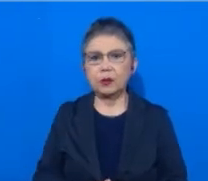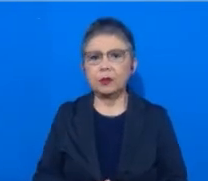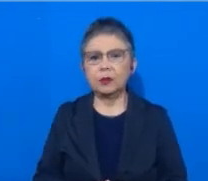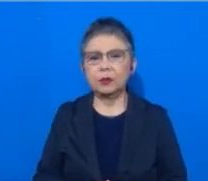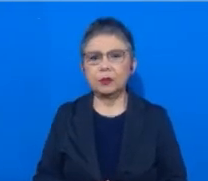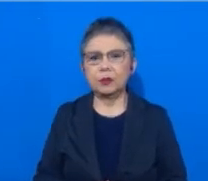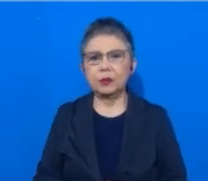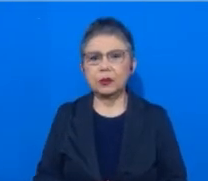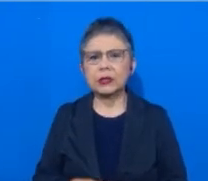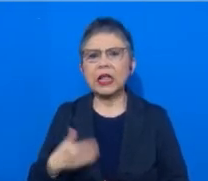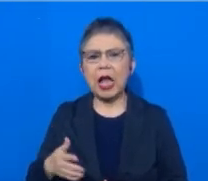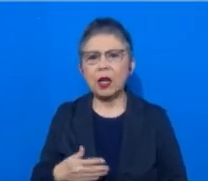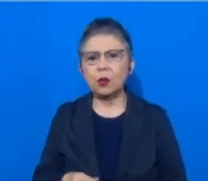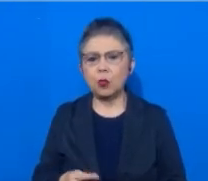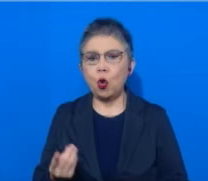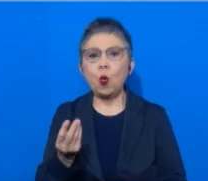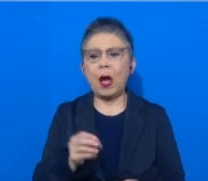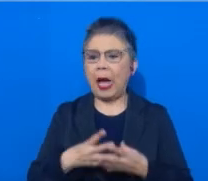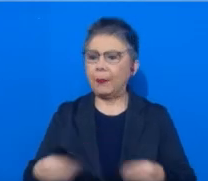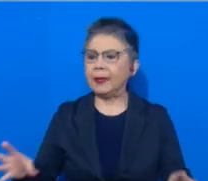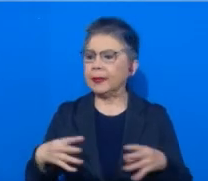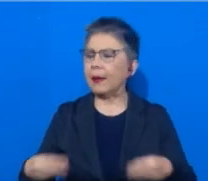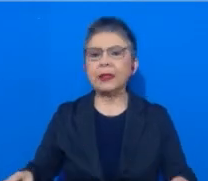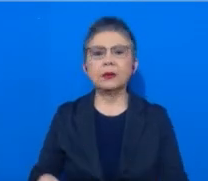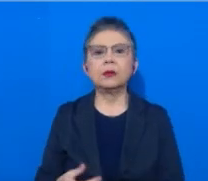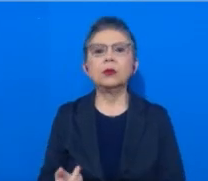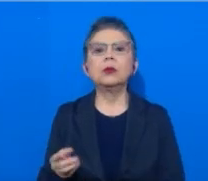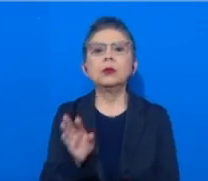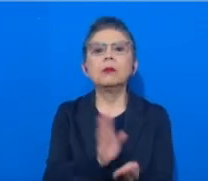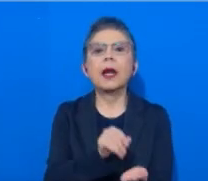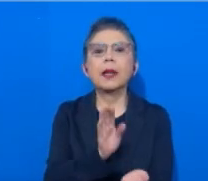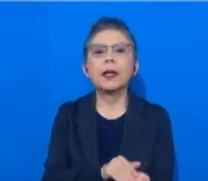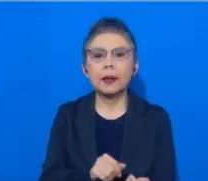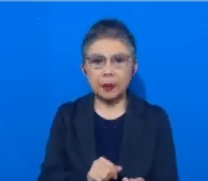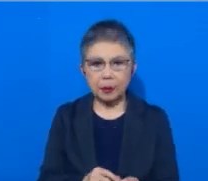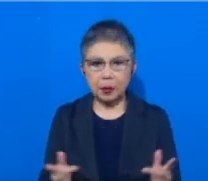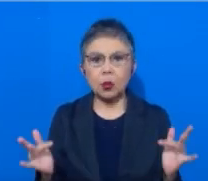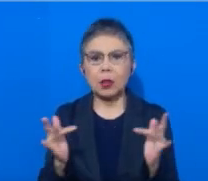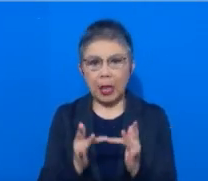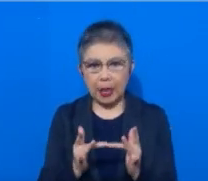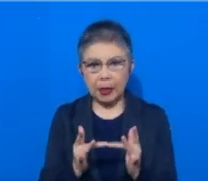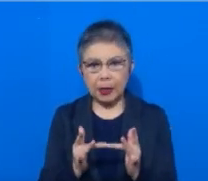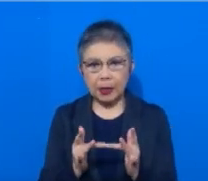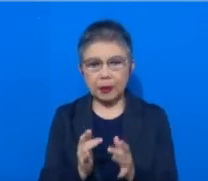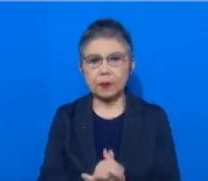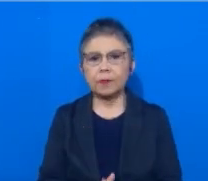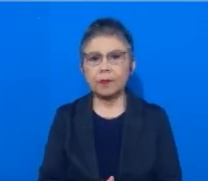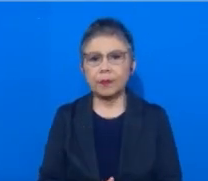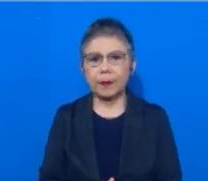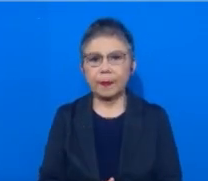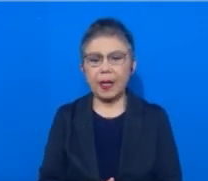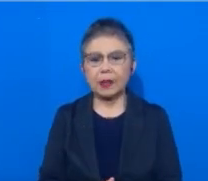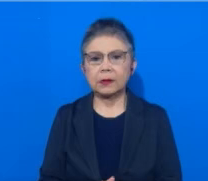eh sering menghabiskan uang belanja yang harusnya dipakai untuk membiayai hidup ketika